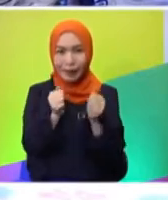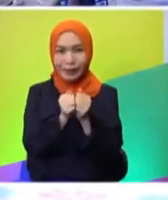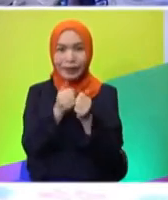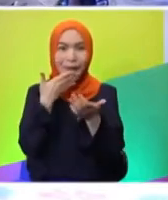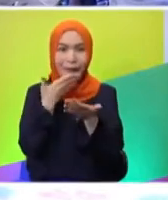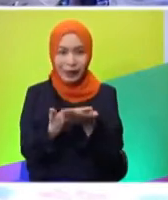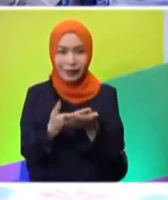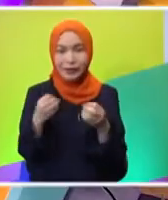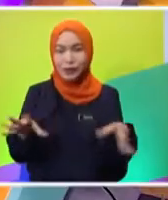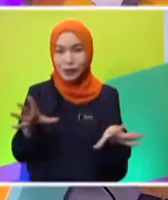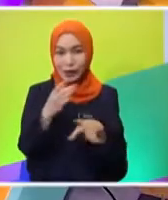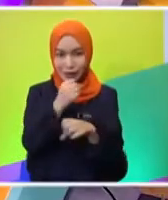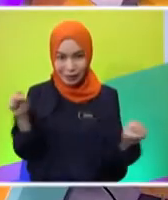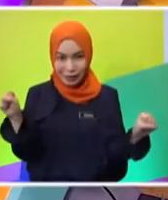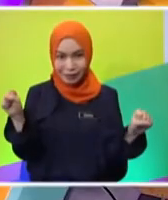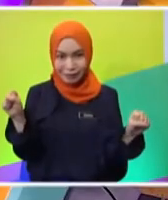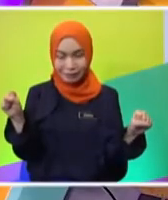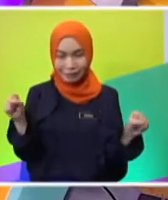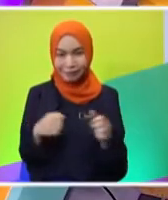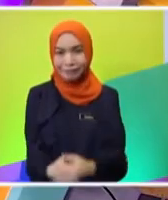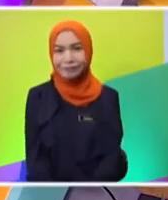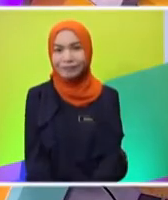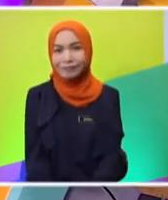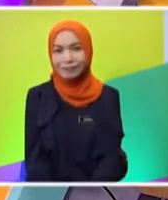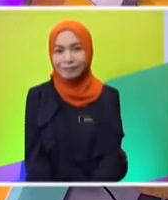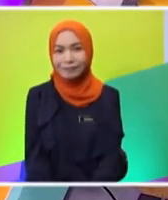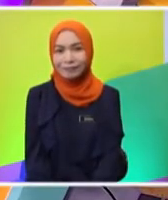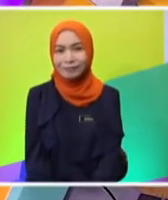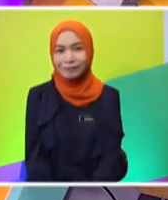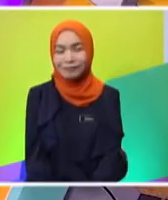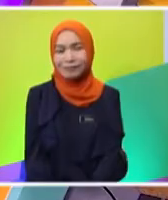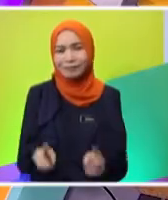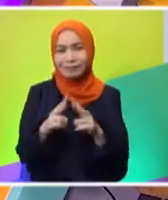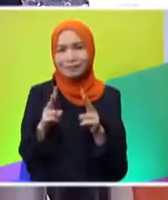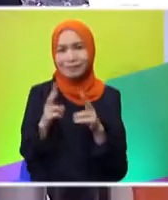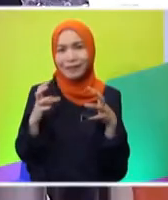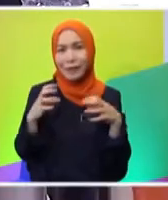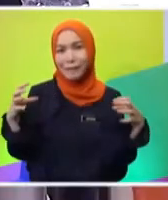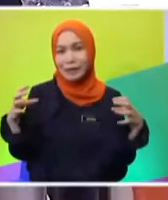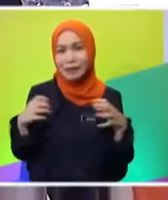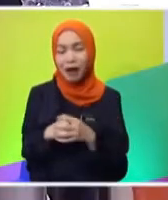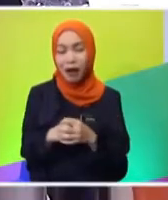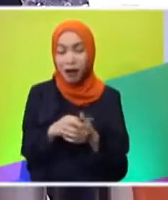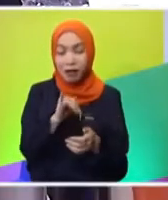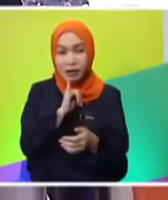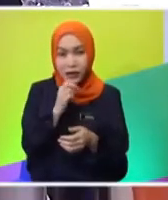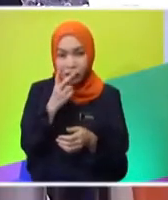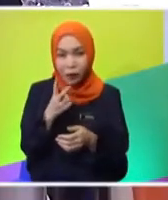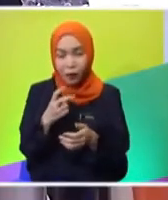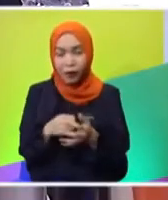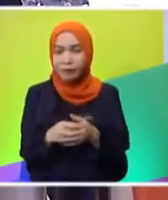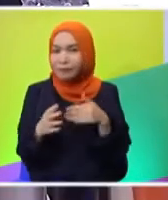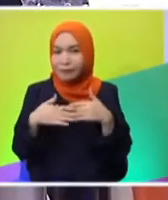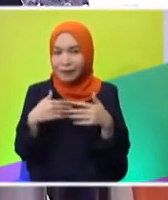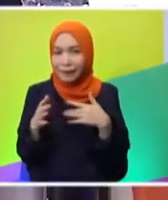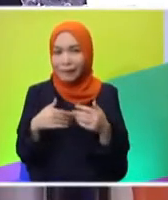kasus mesum kelompok gemuk-gemuk atap Oke JKT sudah kita ketepikan